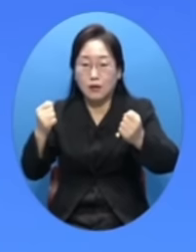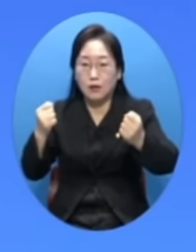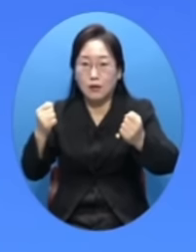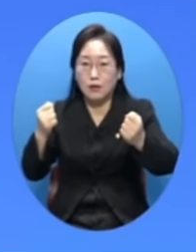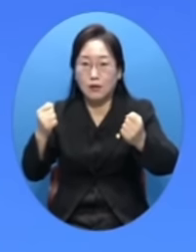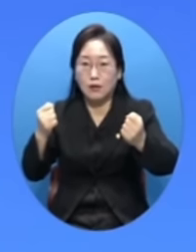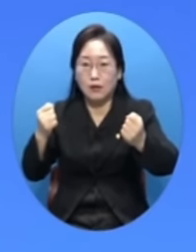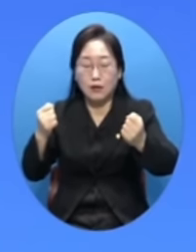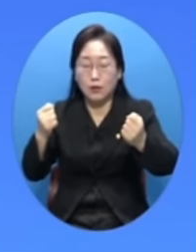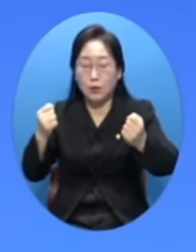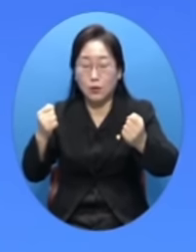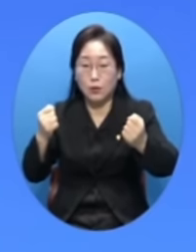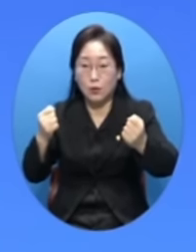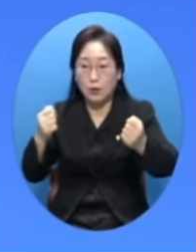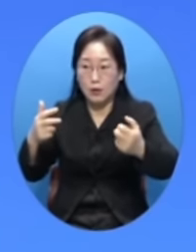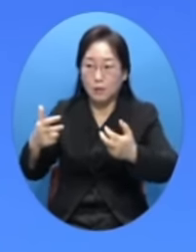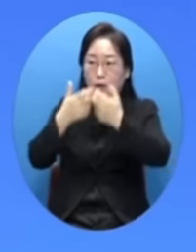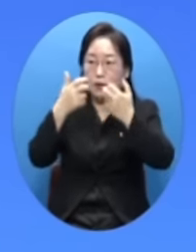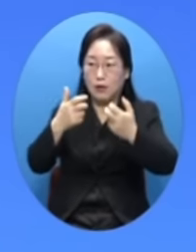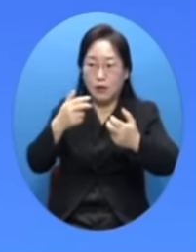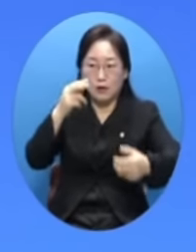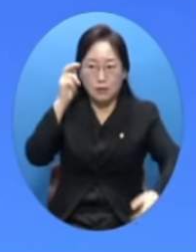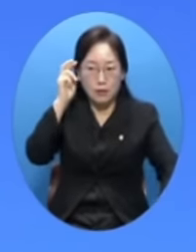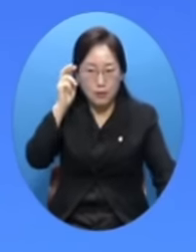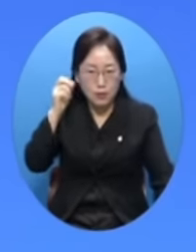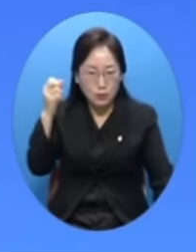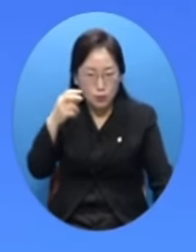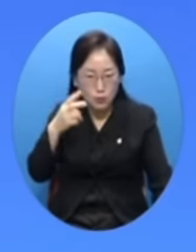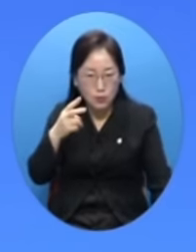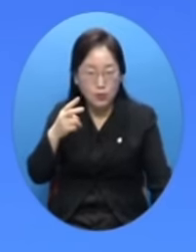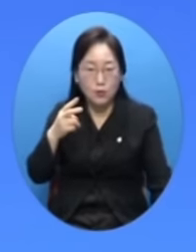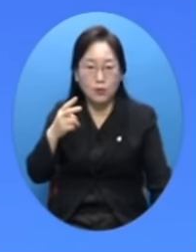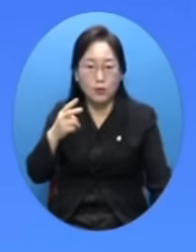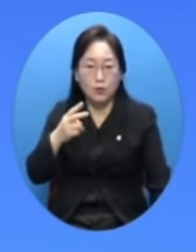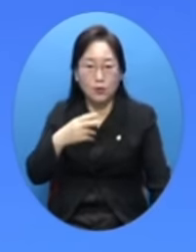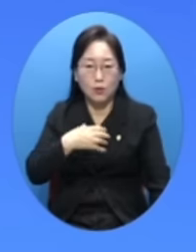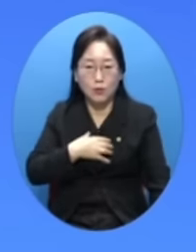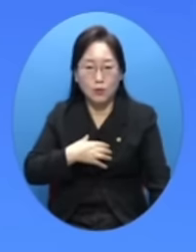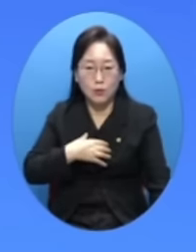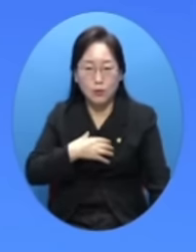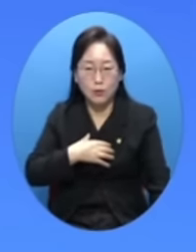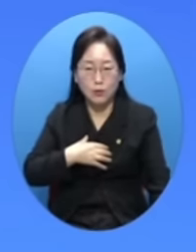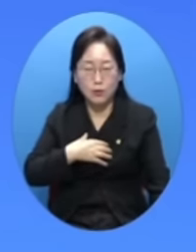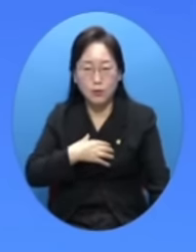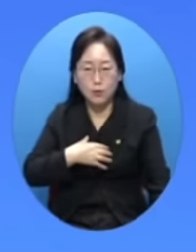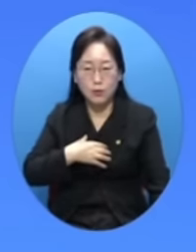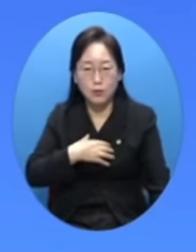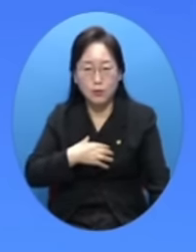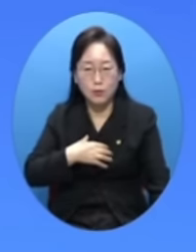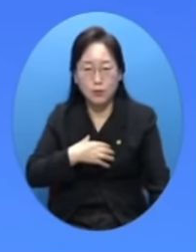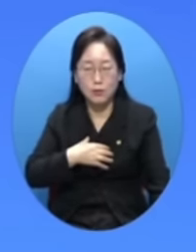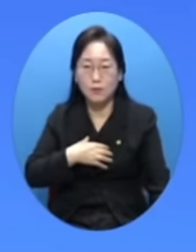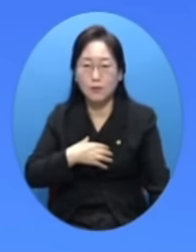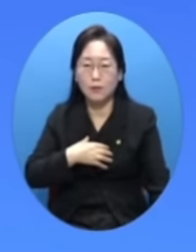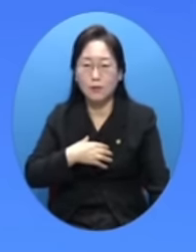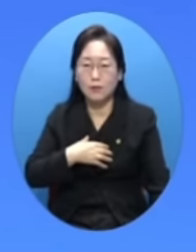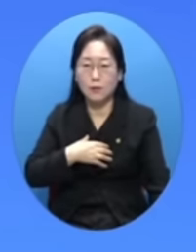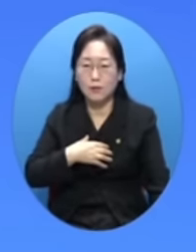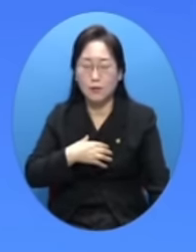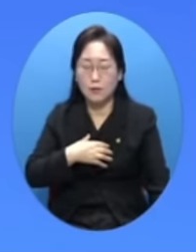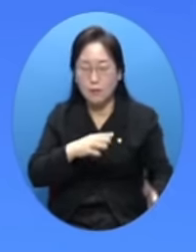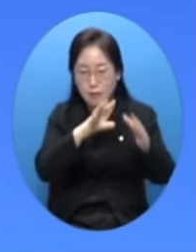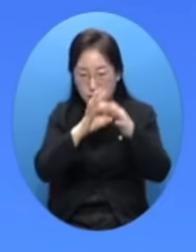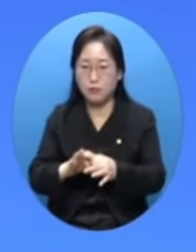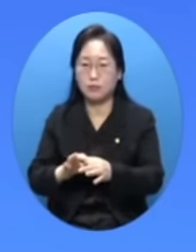잡으면 사고하지 않을까 늘 염려가 떠나지